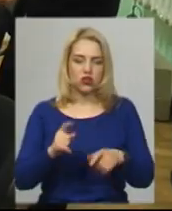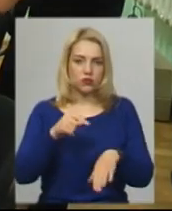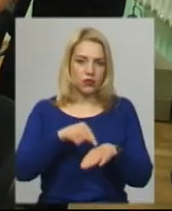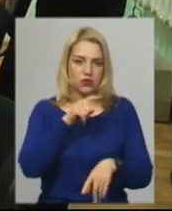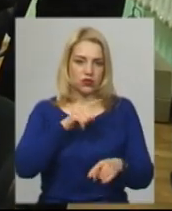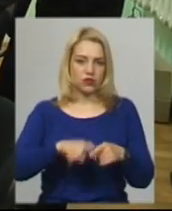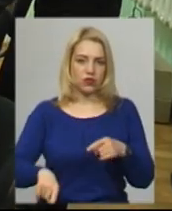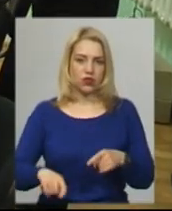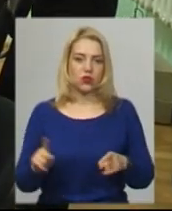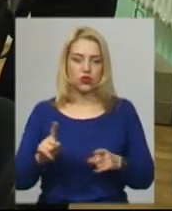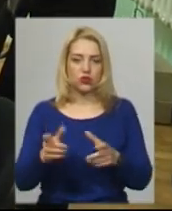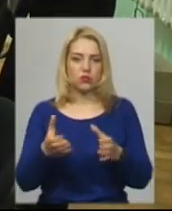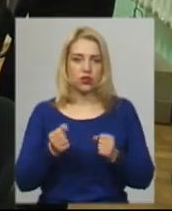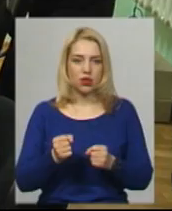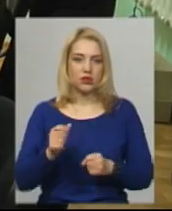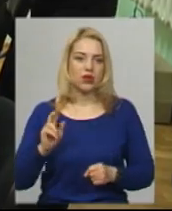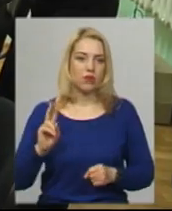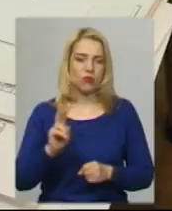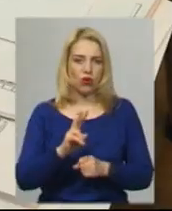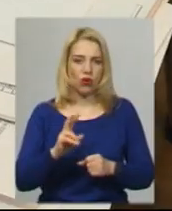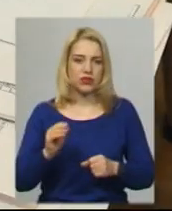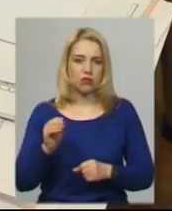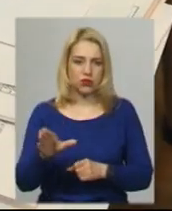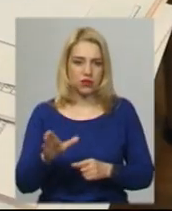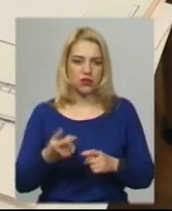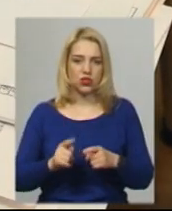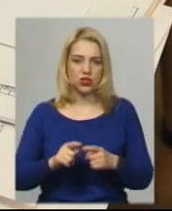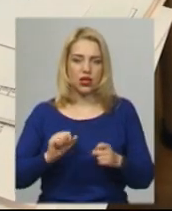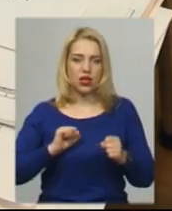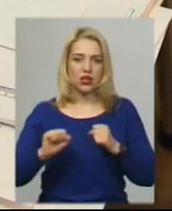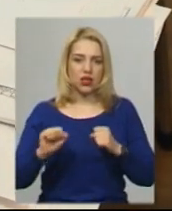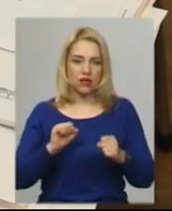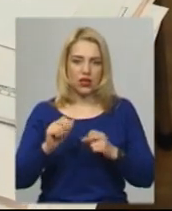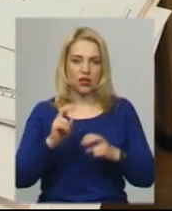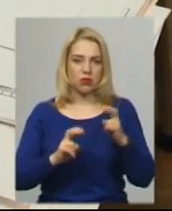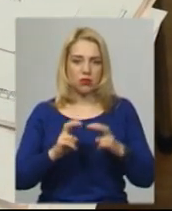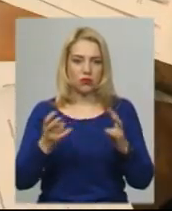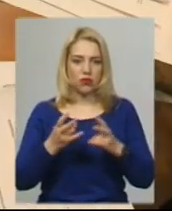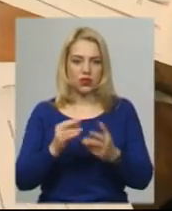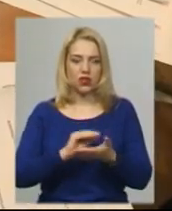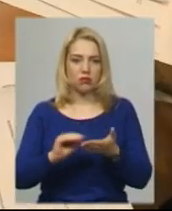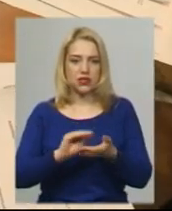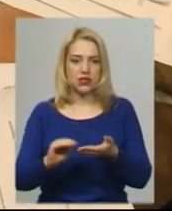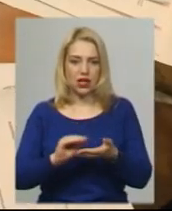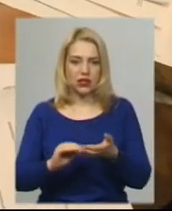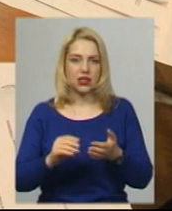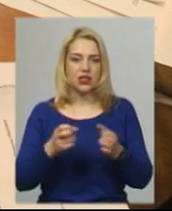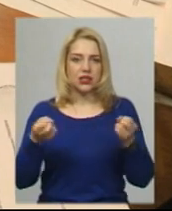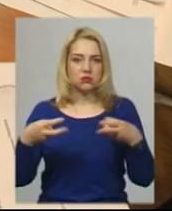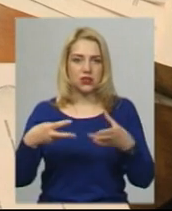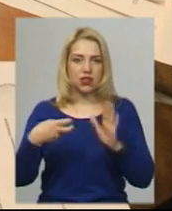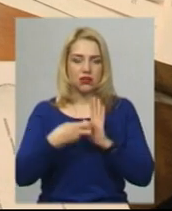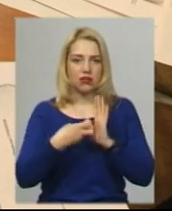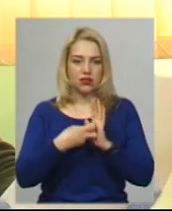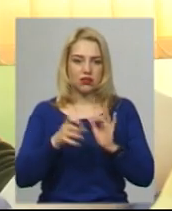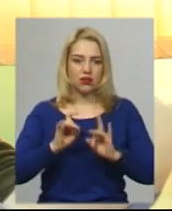ситуацію. Аби отримати проїзне посвідчення, керівники підприємств, які працюють під час карантину, мають написати відповідний лист, розповідає головний спеціаліст